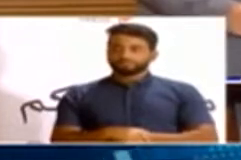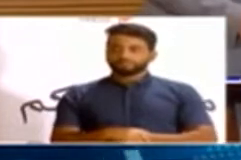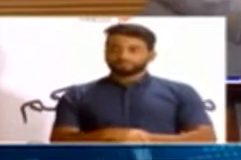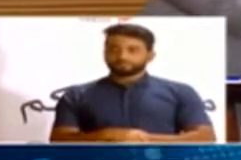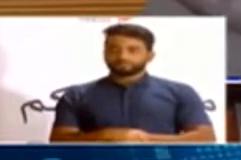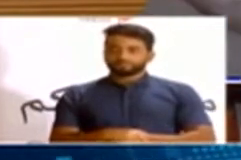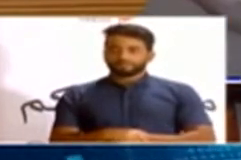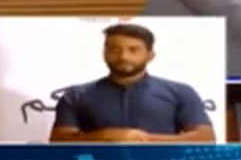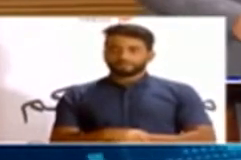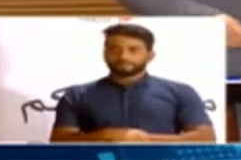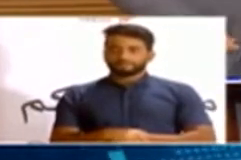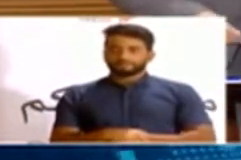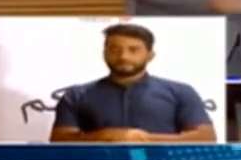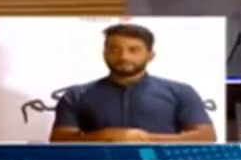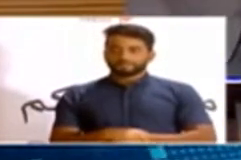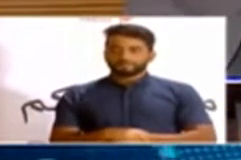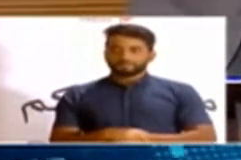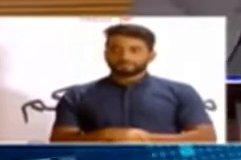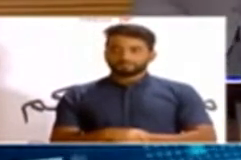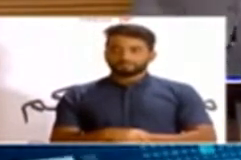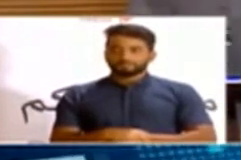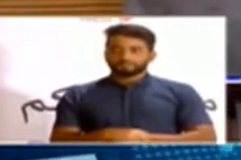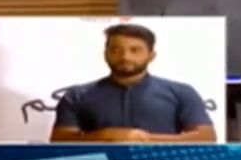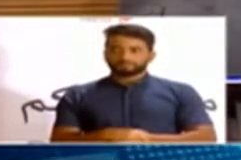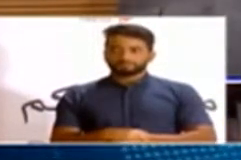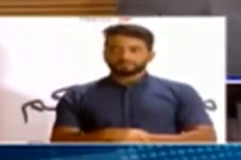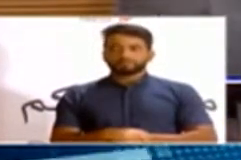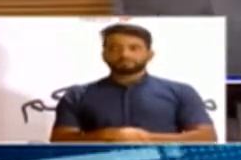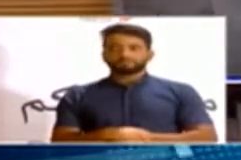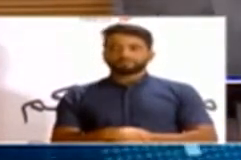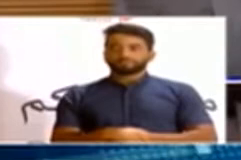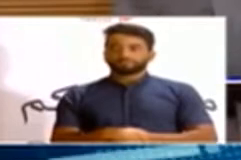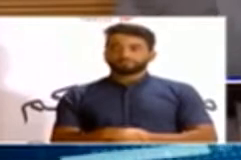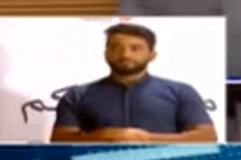لأم الدنيا ولشعبها الطيب العظيم.